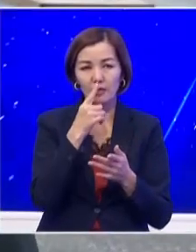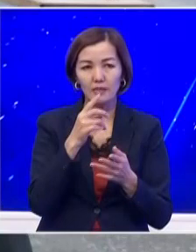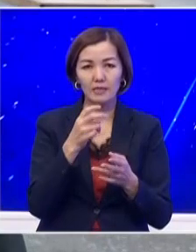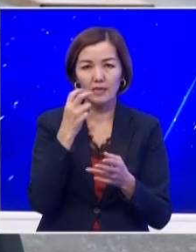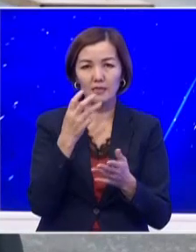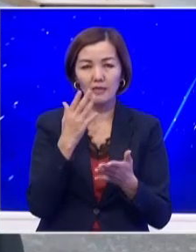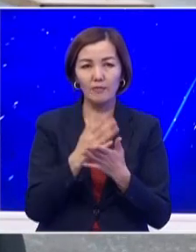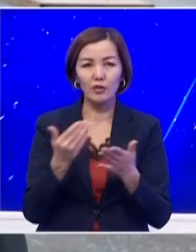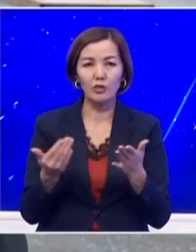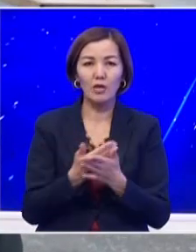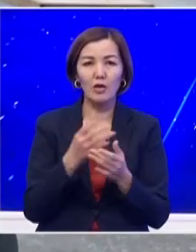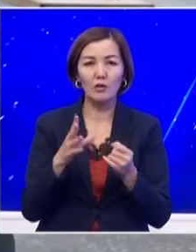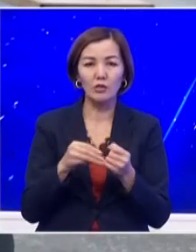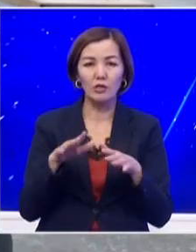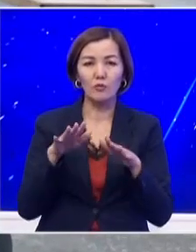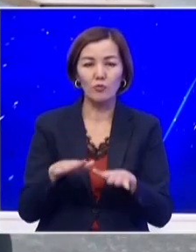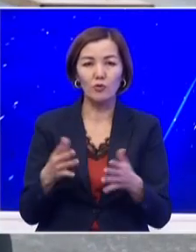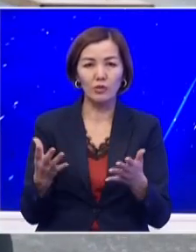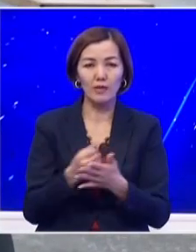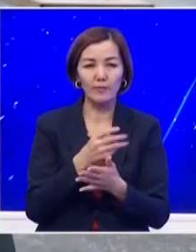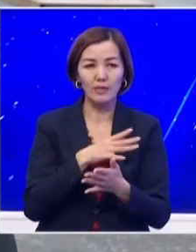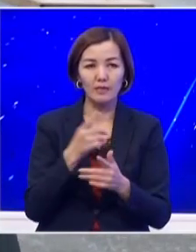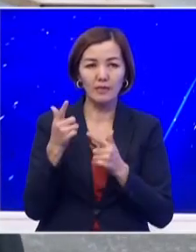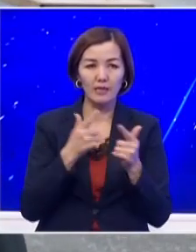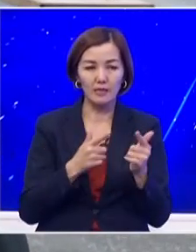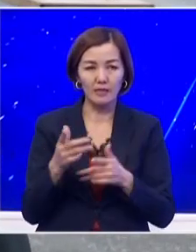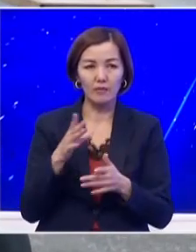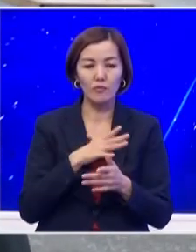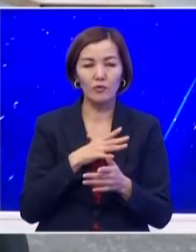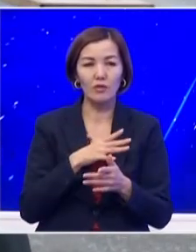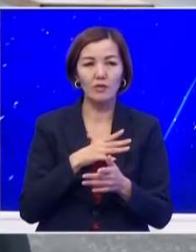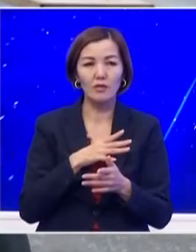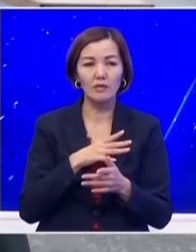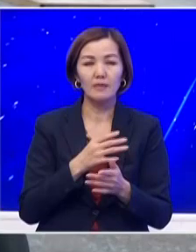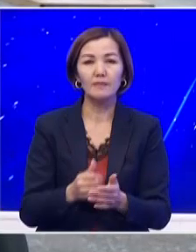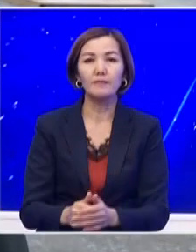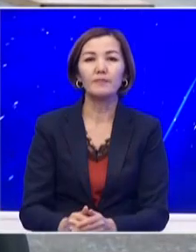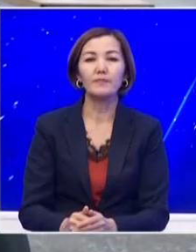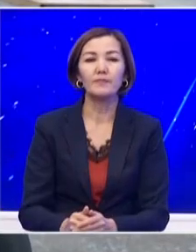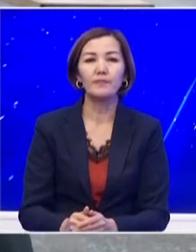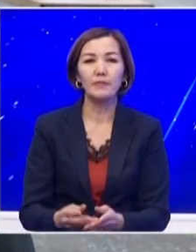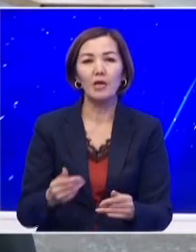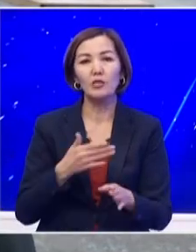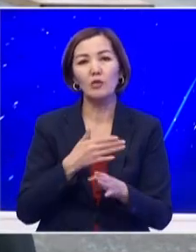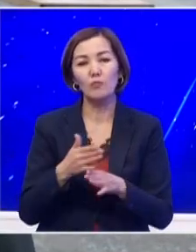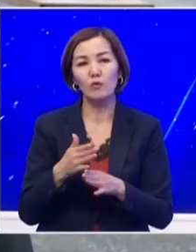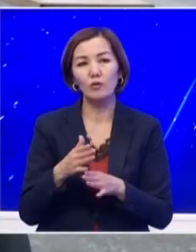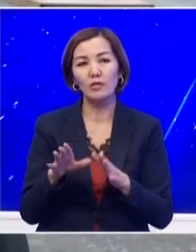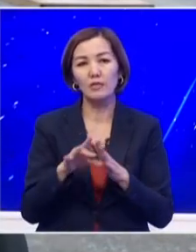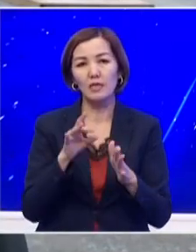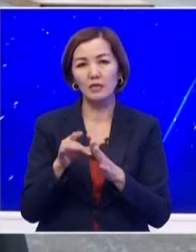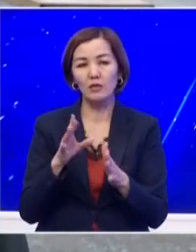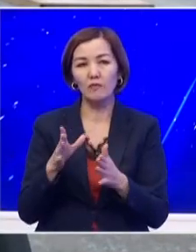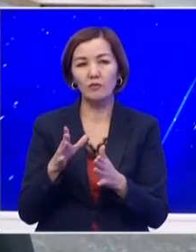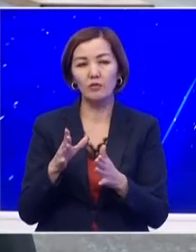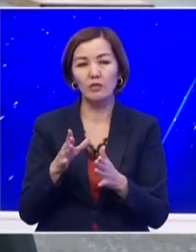біз жаңа полигонға жер дайындап, оған ФЭО жасап, ақша бөлініп, жаңа сортировочный